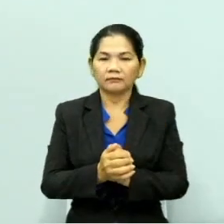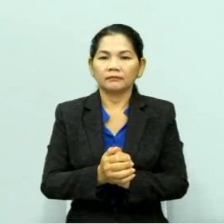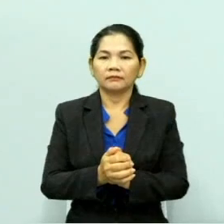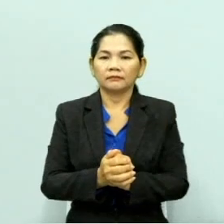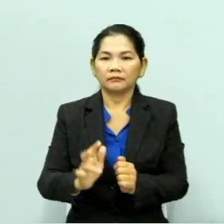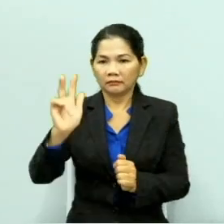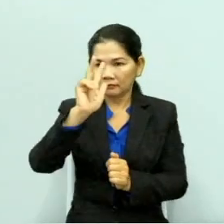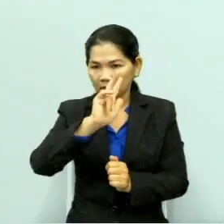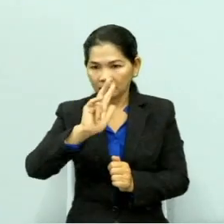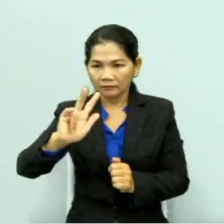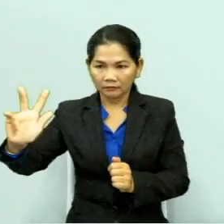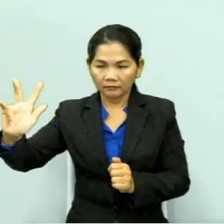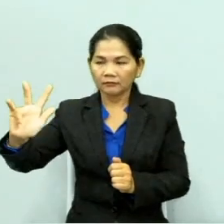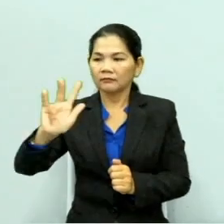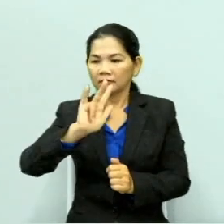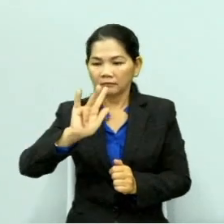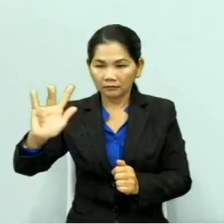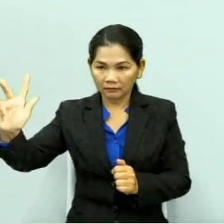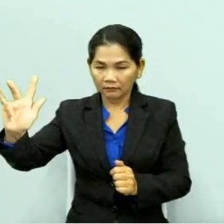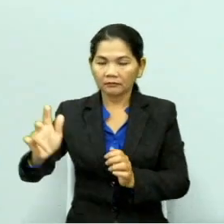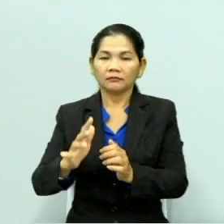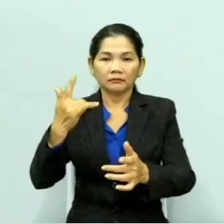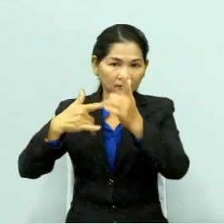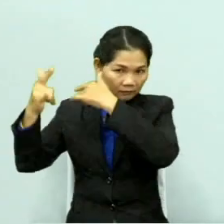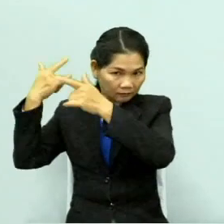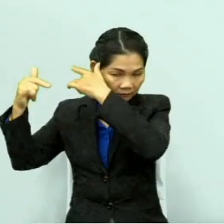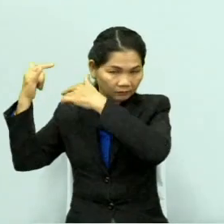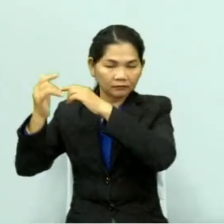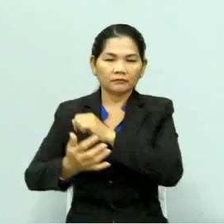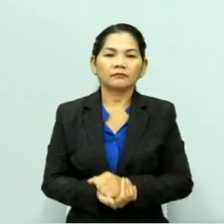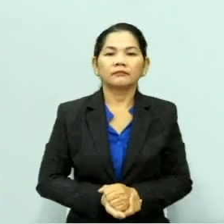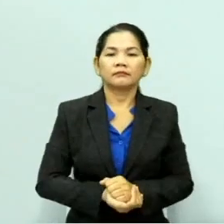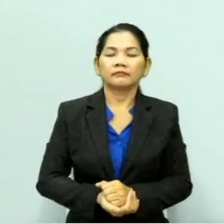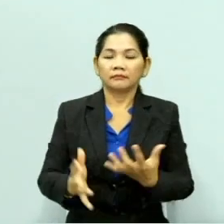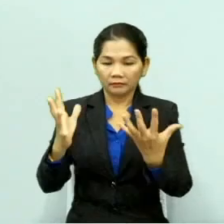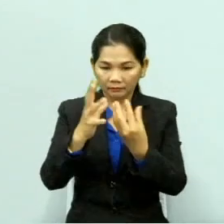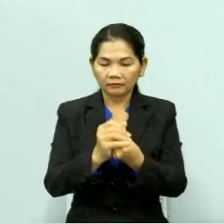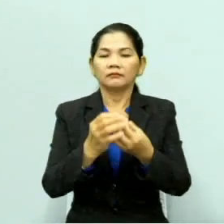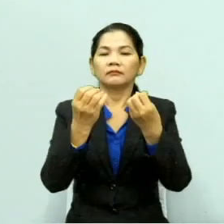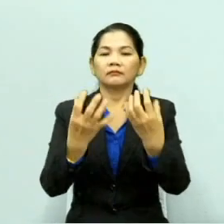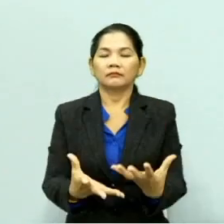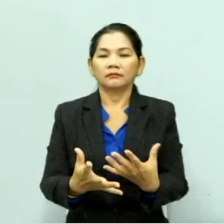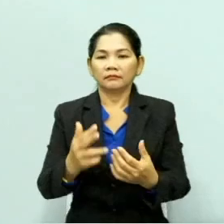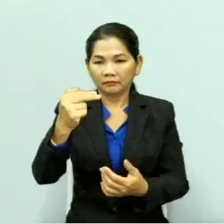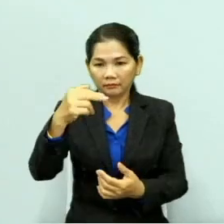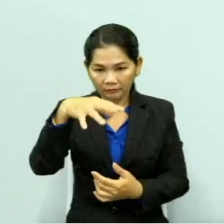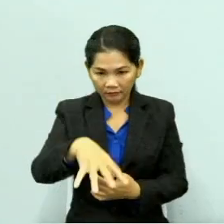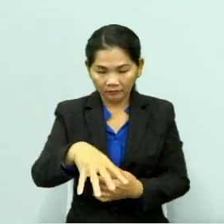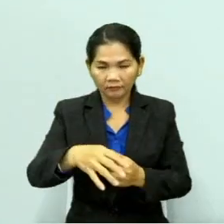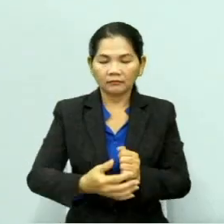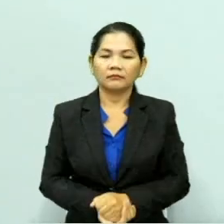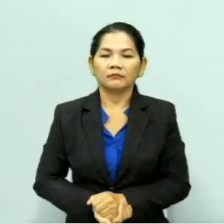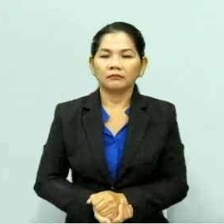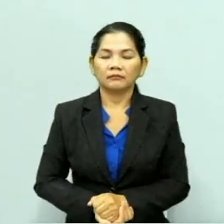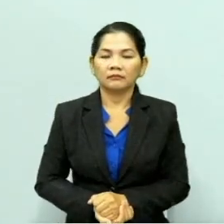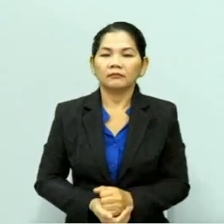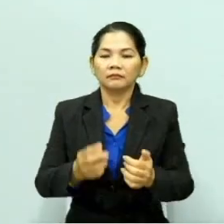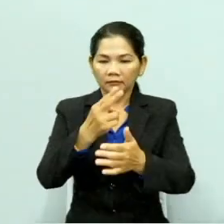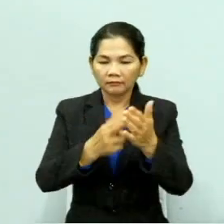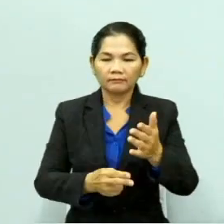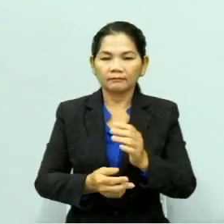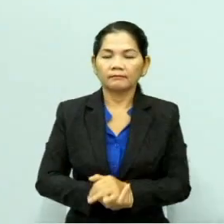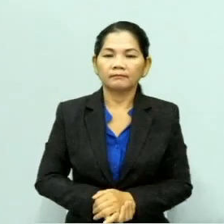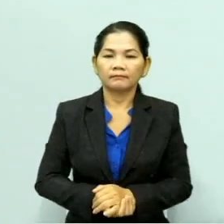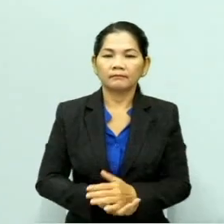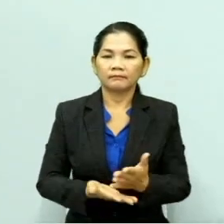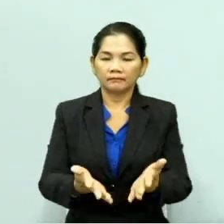bà sát chà nè con chà bà sát bổ ra nè con chà hai miên chùm nuôn bồn mán cần lánh chà hay ở vầy khá cứ con